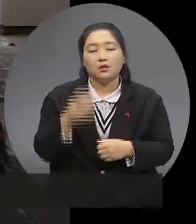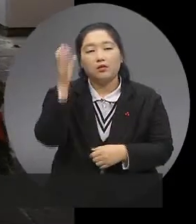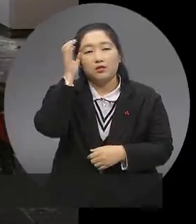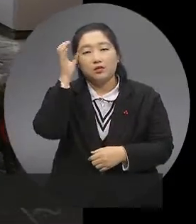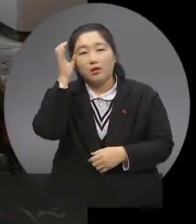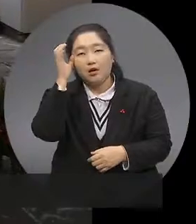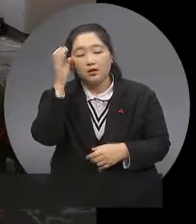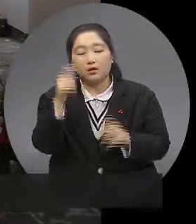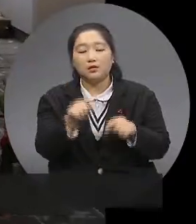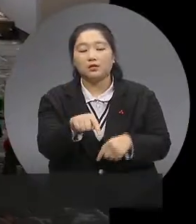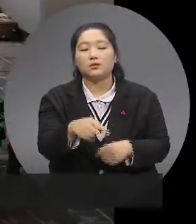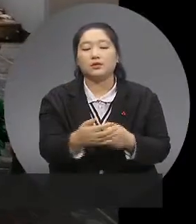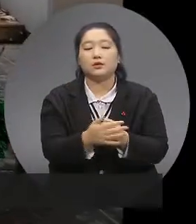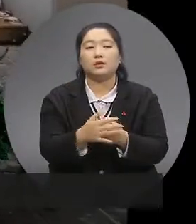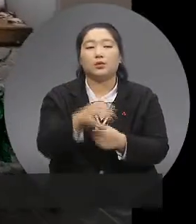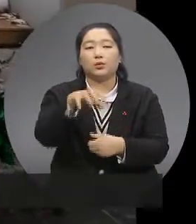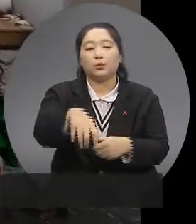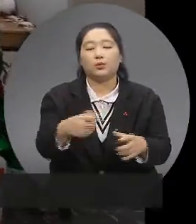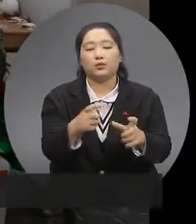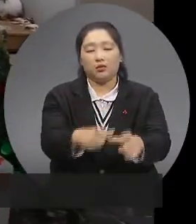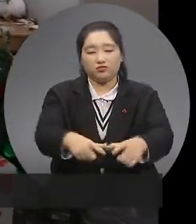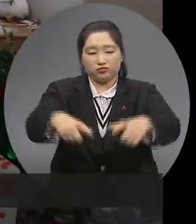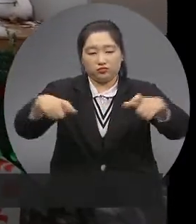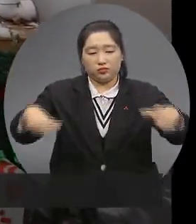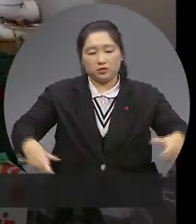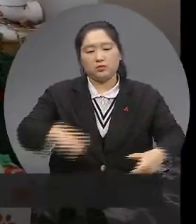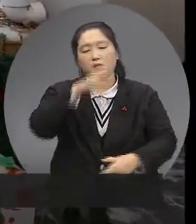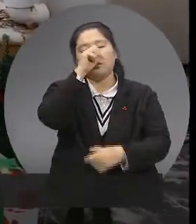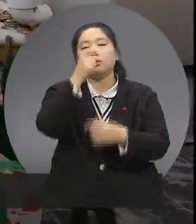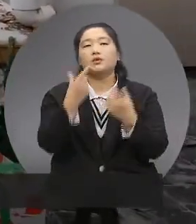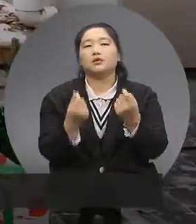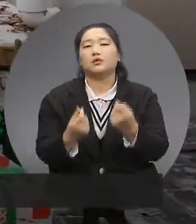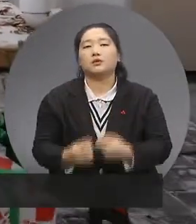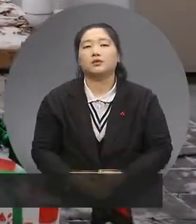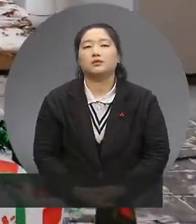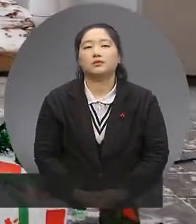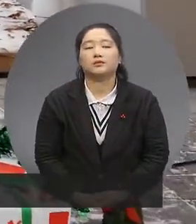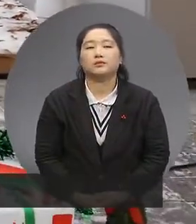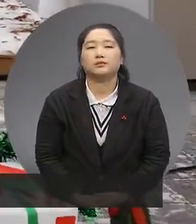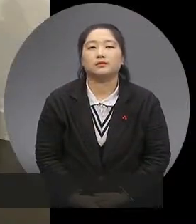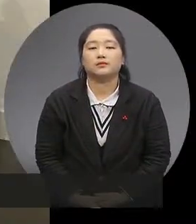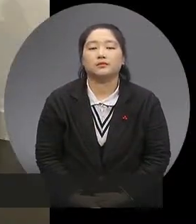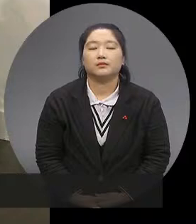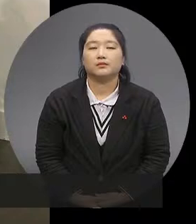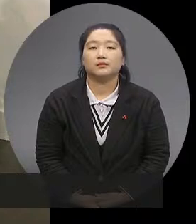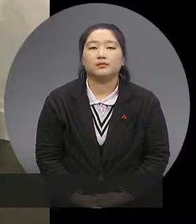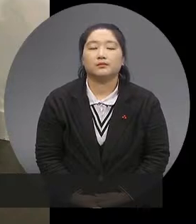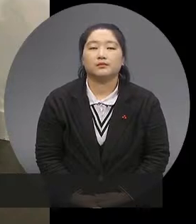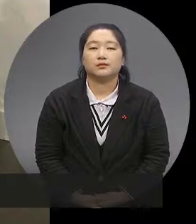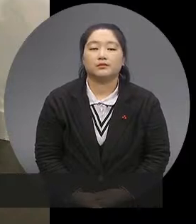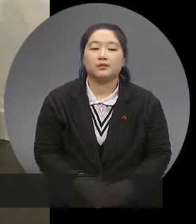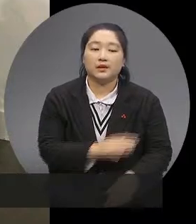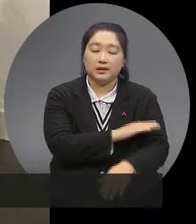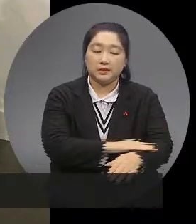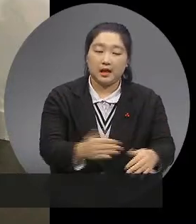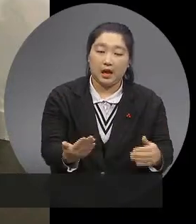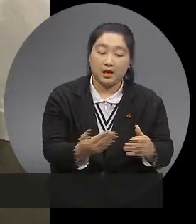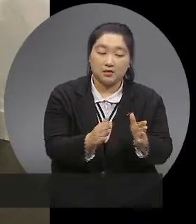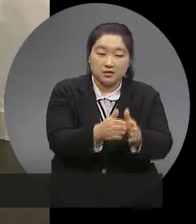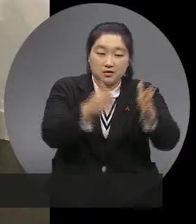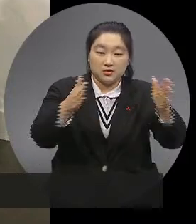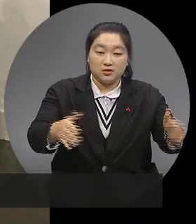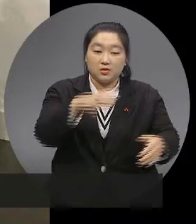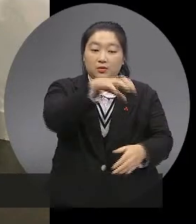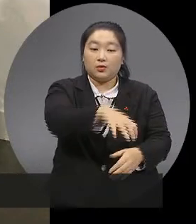것으로 기대를 하기 때문에 이런 커뮤니티가 많아지면 더 좋을 것 같습니다. 잘 키운 공간은